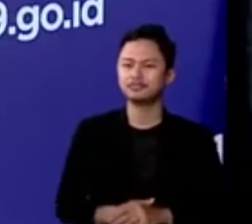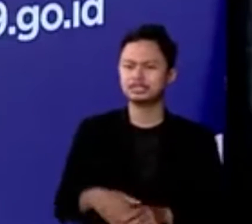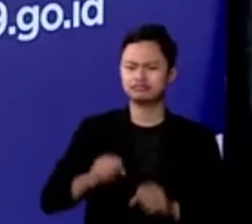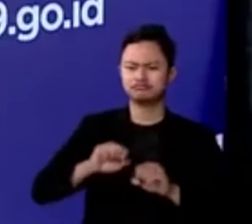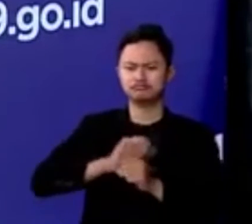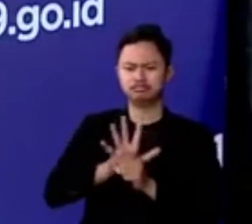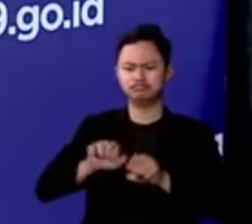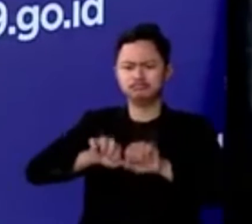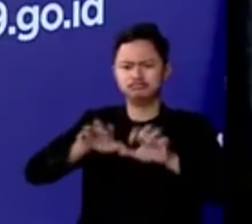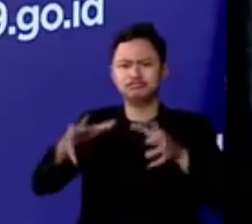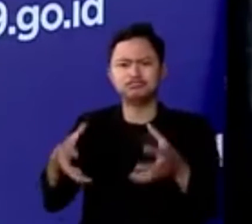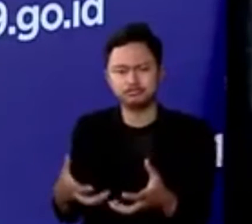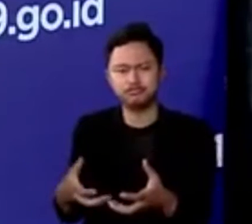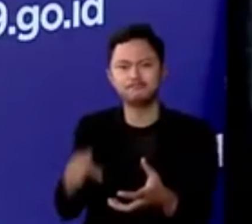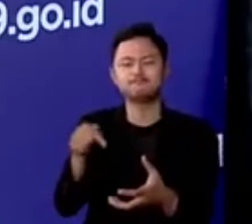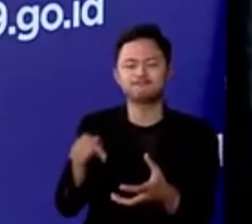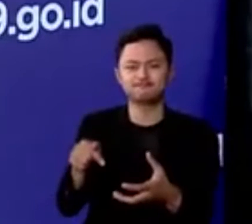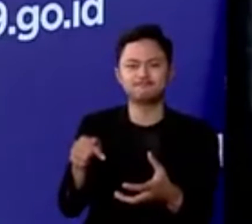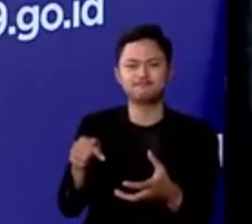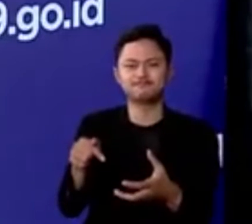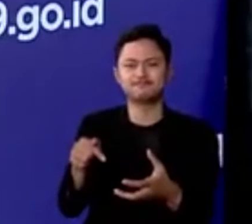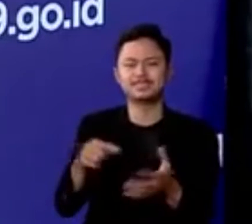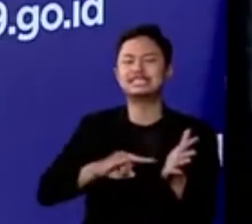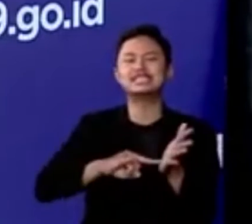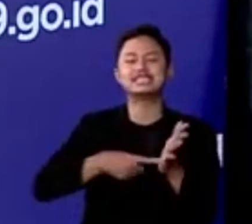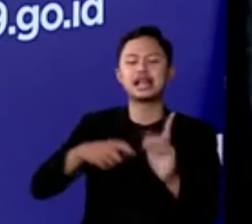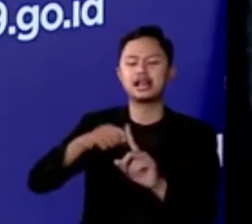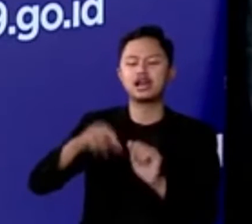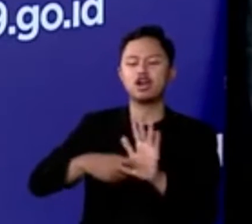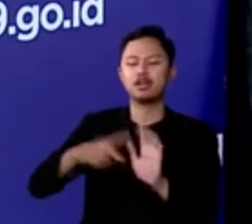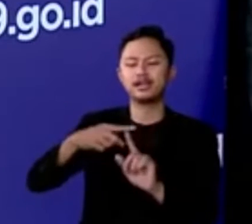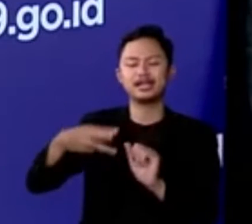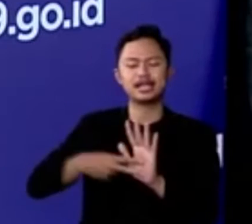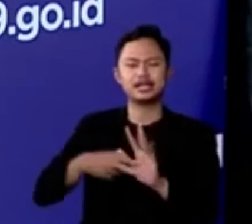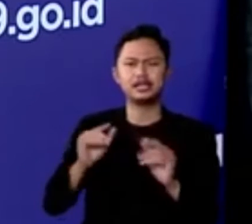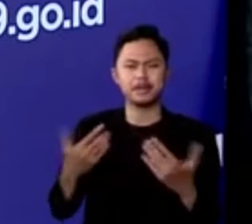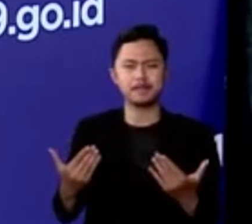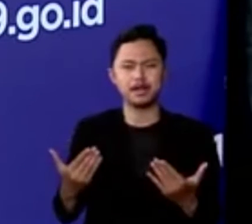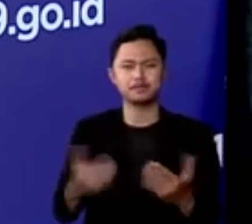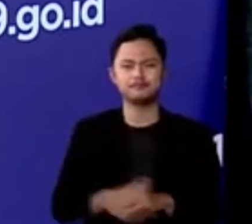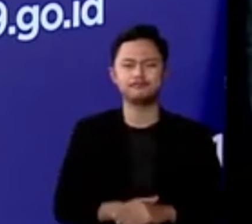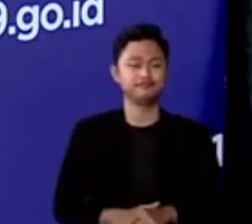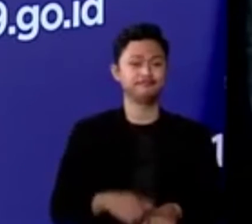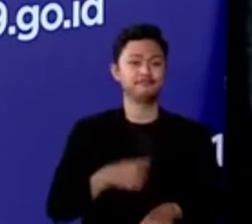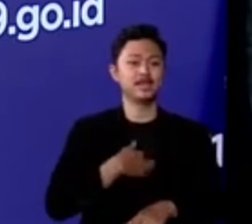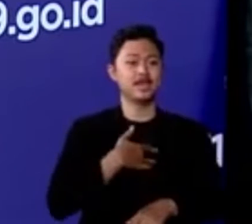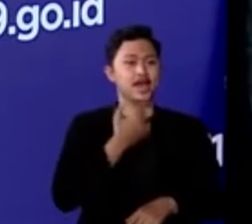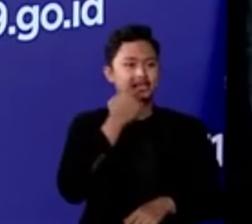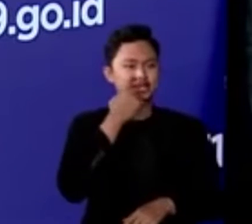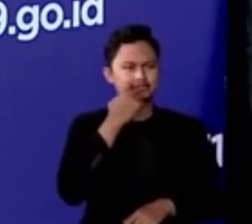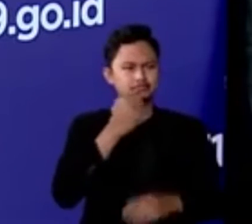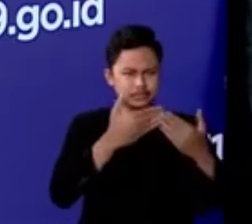gimana sopan demi ini sama pandemi prospek dari digital content atau juta lisasi konten ini gimana yo yo serosa